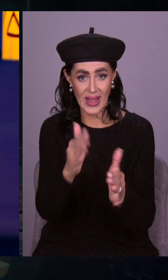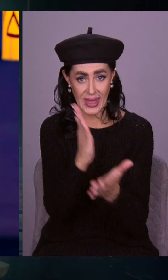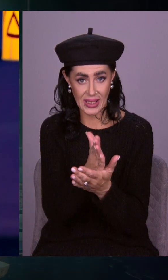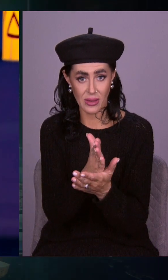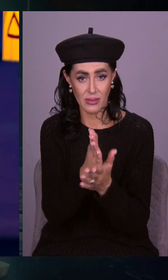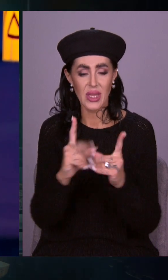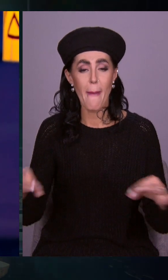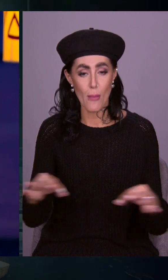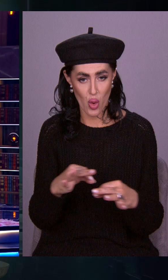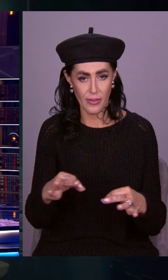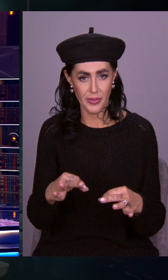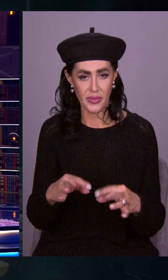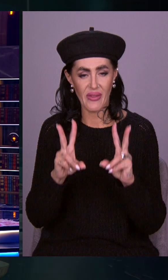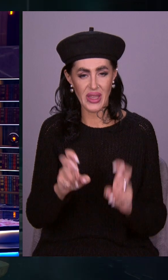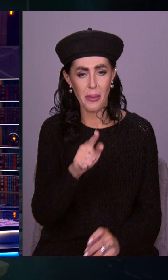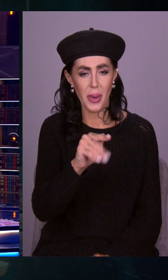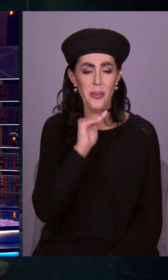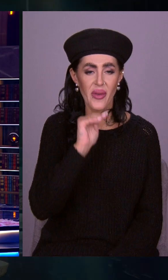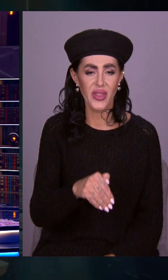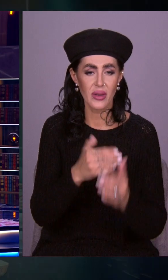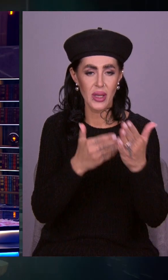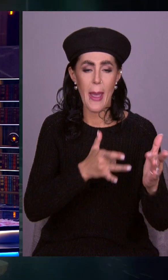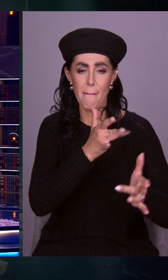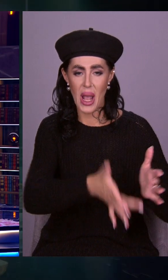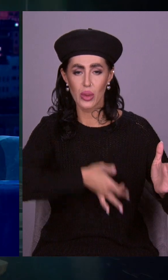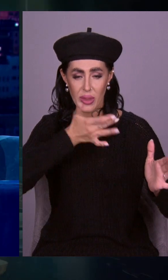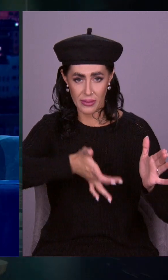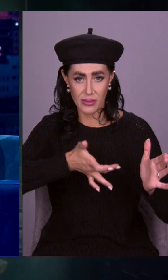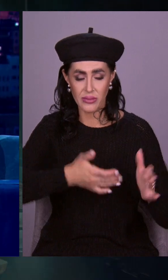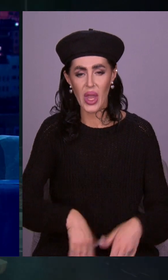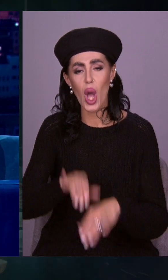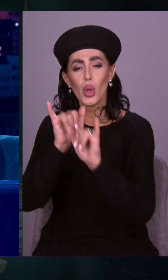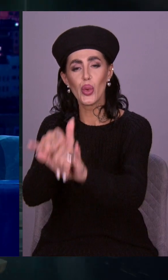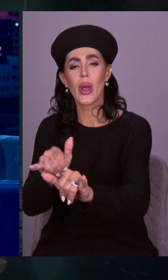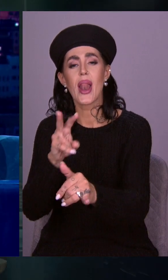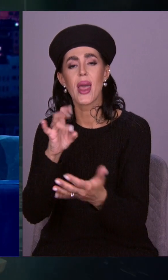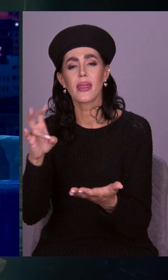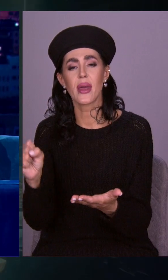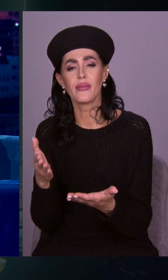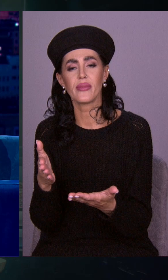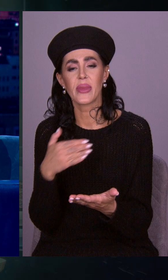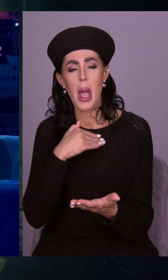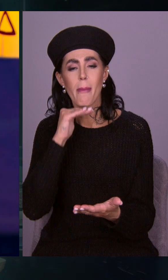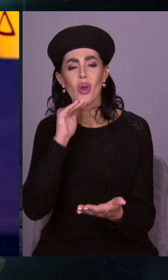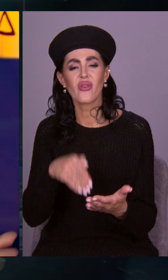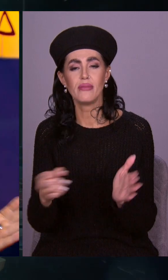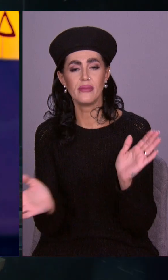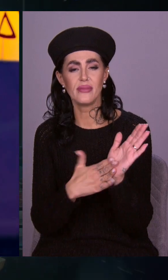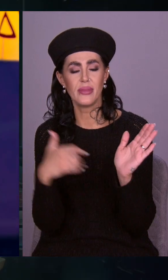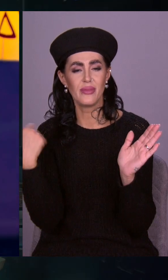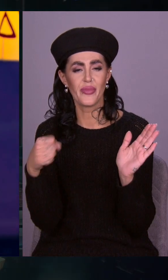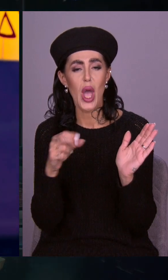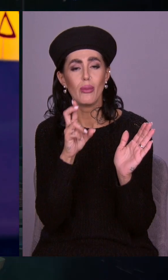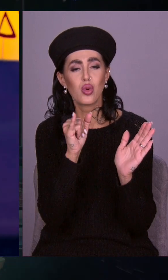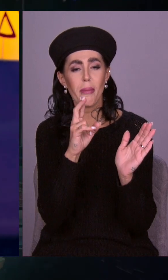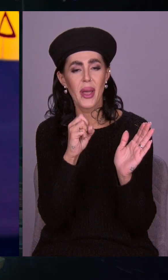ви спеціалізуєтесь. У Марини бандура, у тебе, Лена... Так, я спеціаліст. Бубен. Ми чомусь